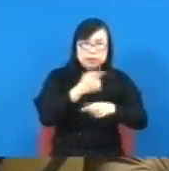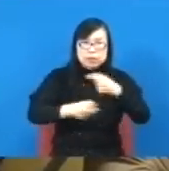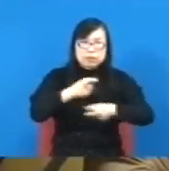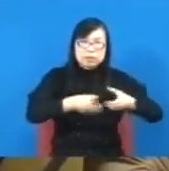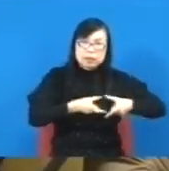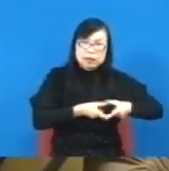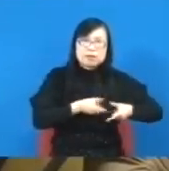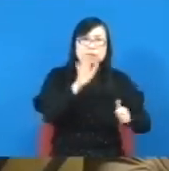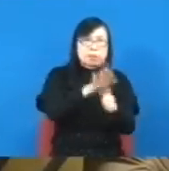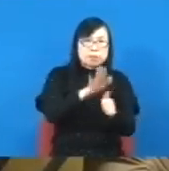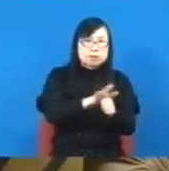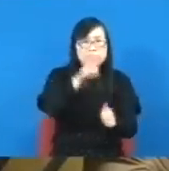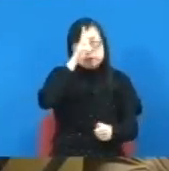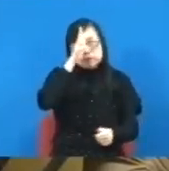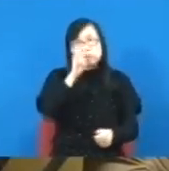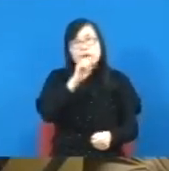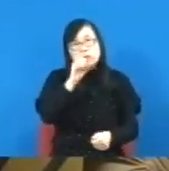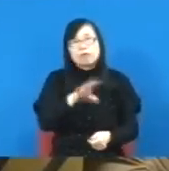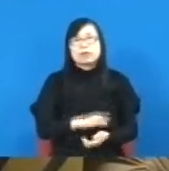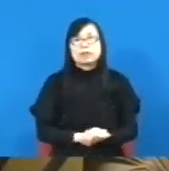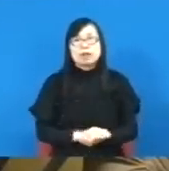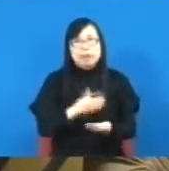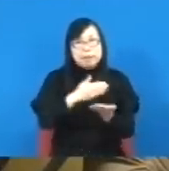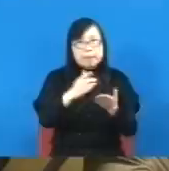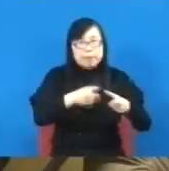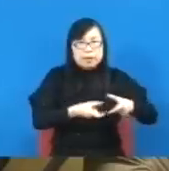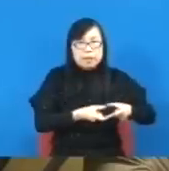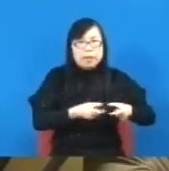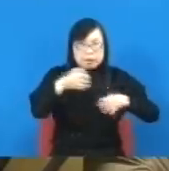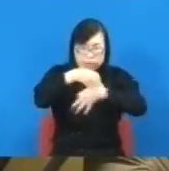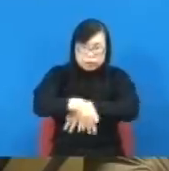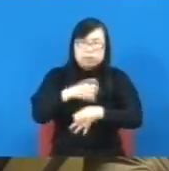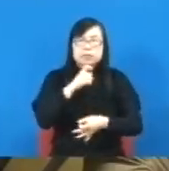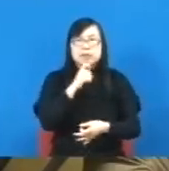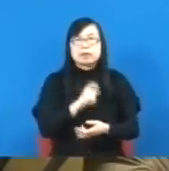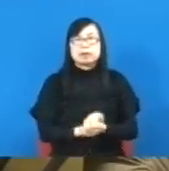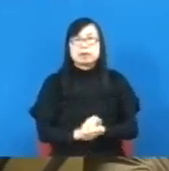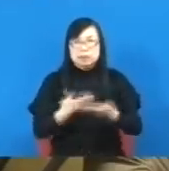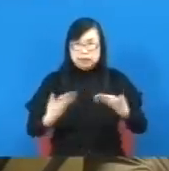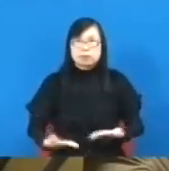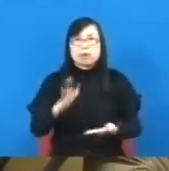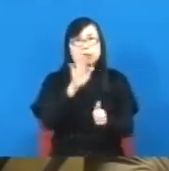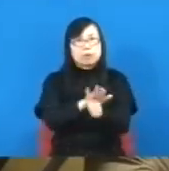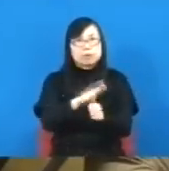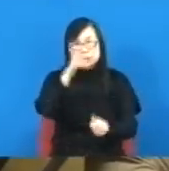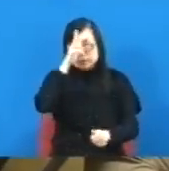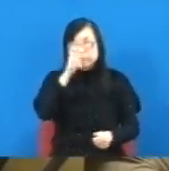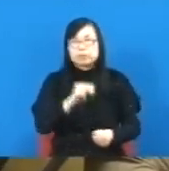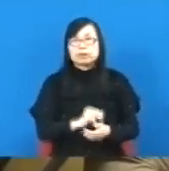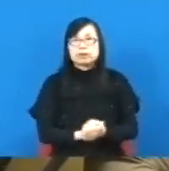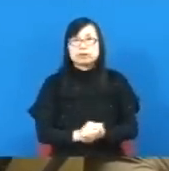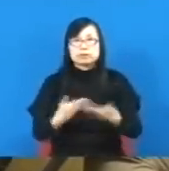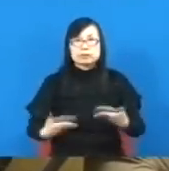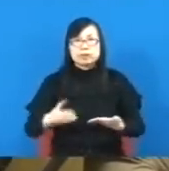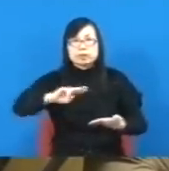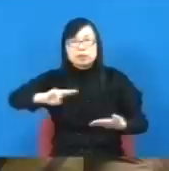係話明要幫政府手嘅喎。 嗯， 批牌嗰個合約裏邊， 咁而家都係幫緊政府手嘅。 係啦，咁啊後屘梗係改啦，